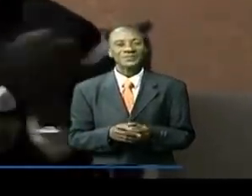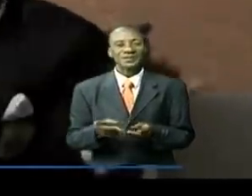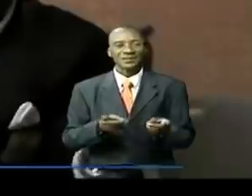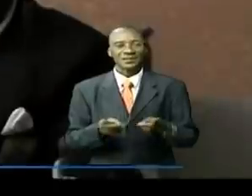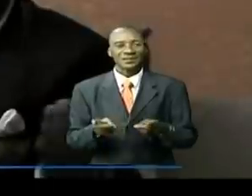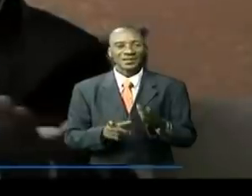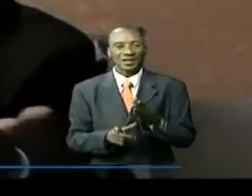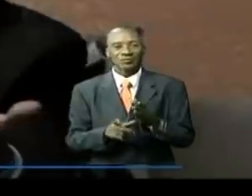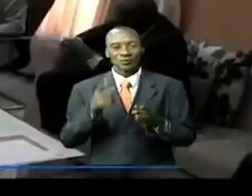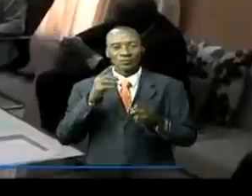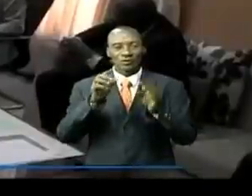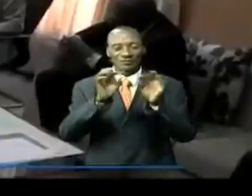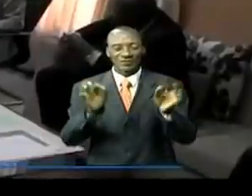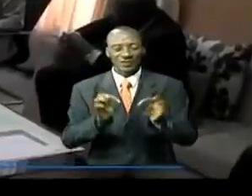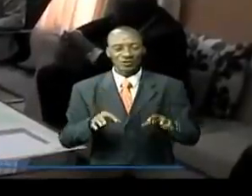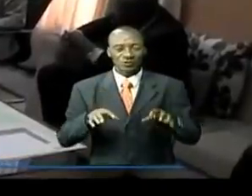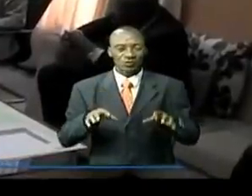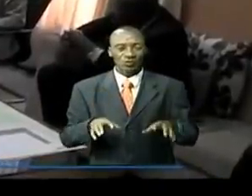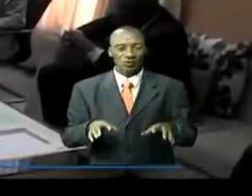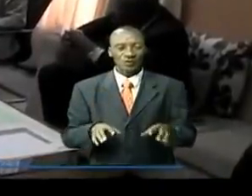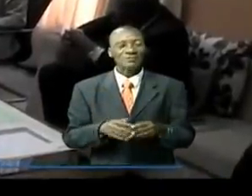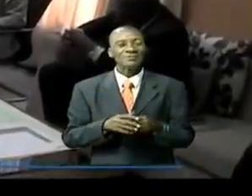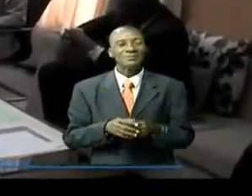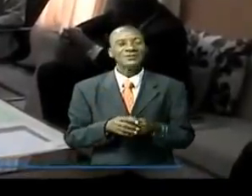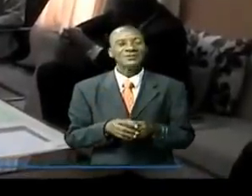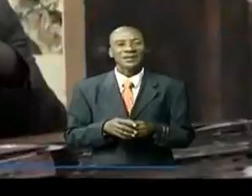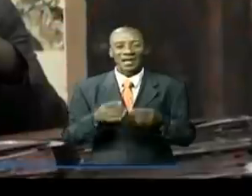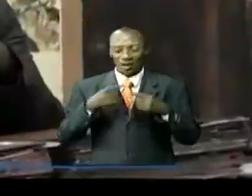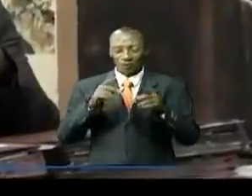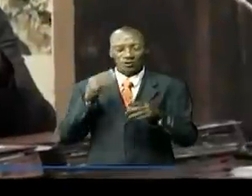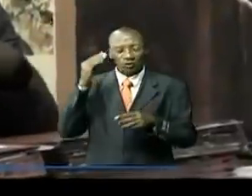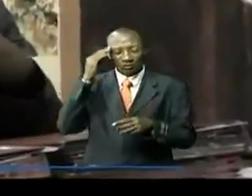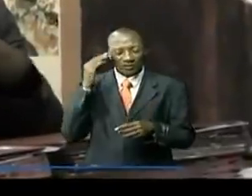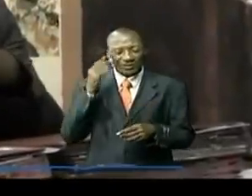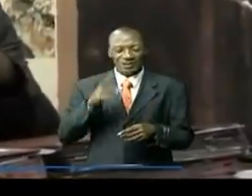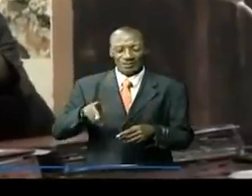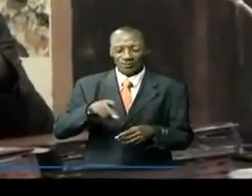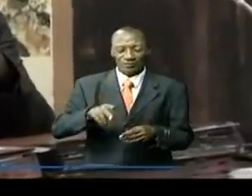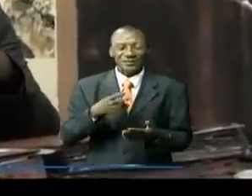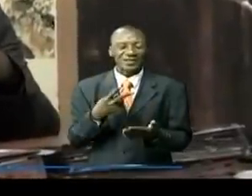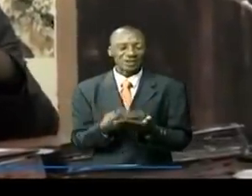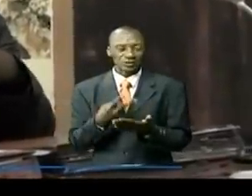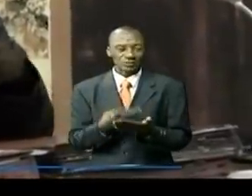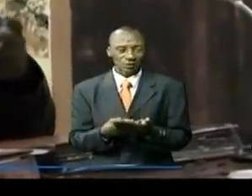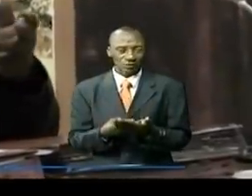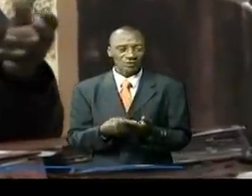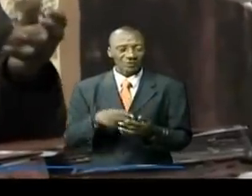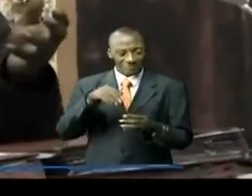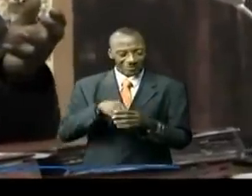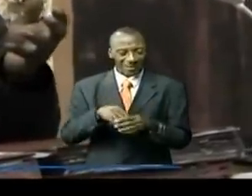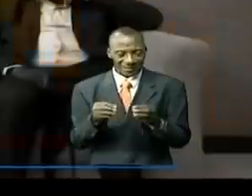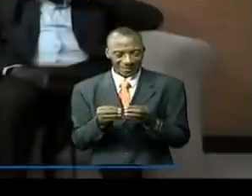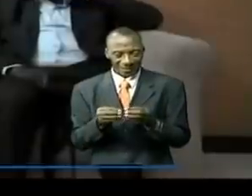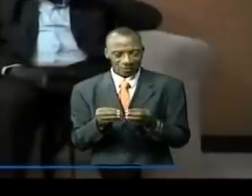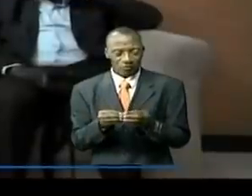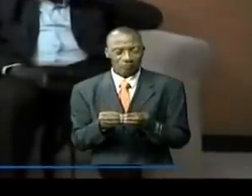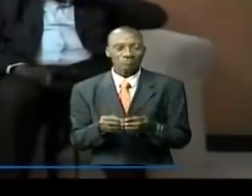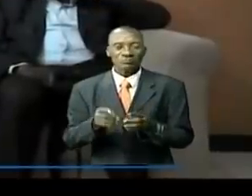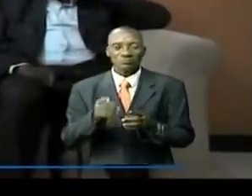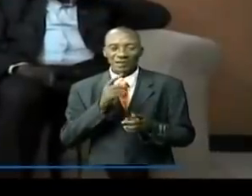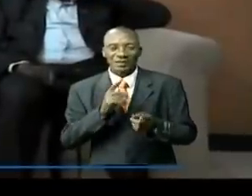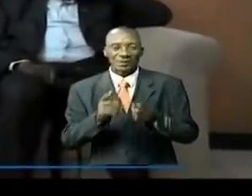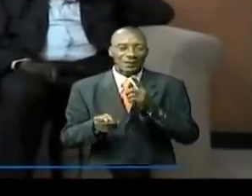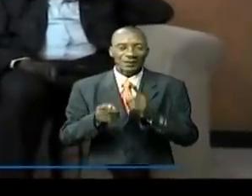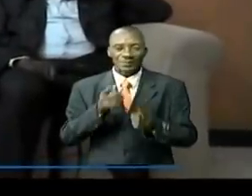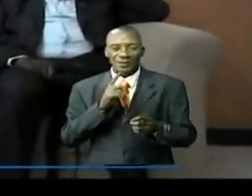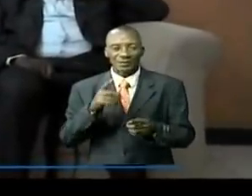de football association, l'a fait savoir au ministre provincial des sports, Paulin Kalaou, au cours d'un échange réunissant les paramètres pour la mise sur pied de